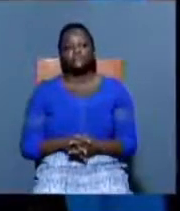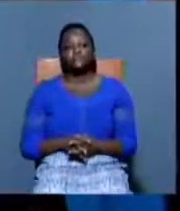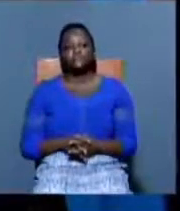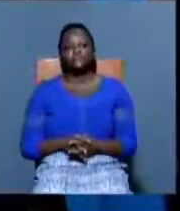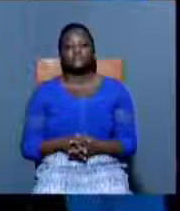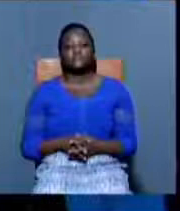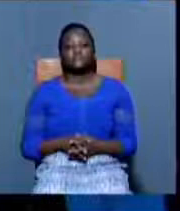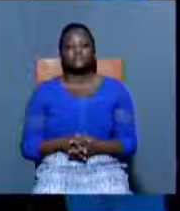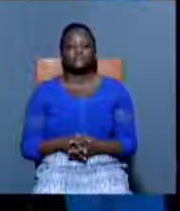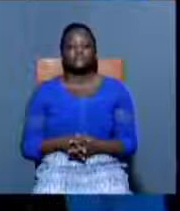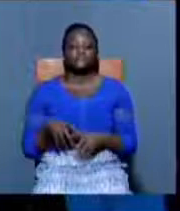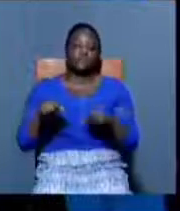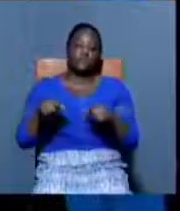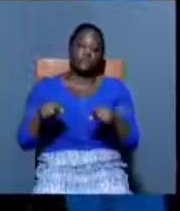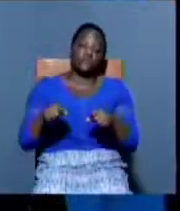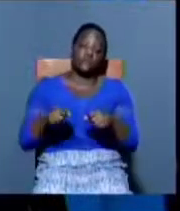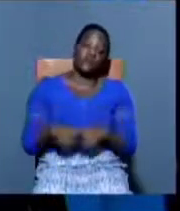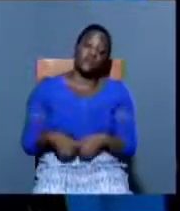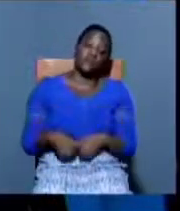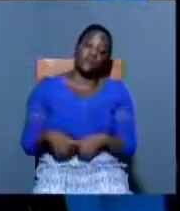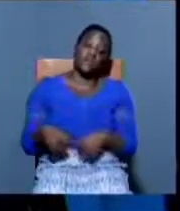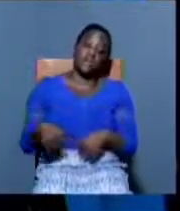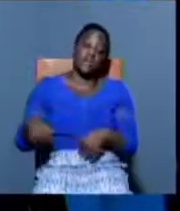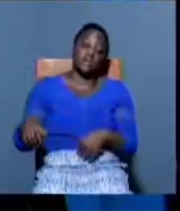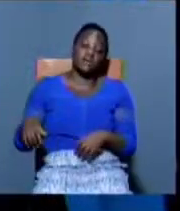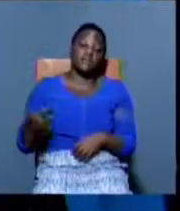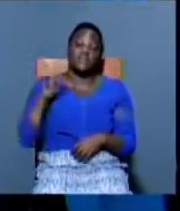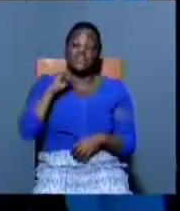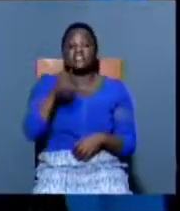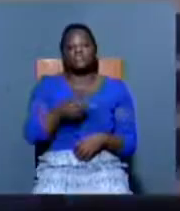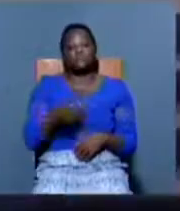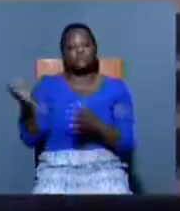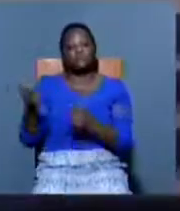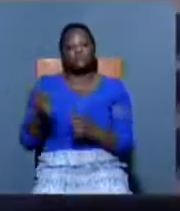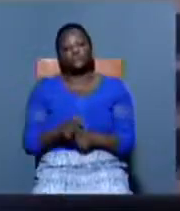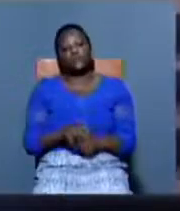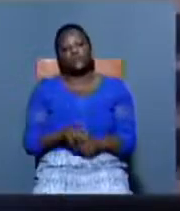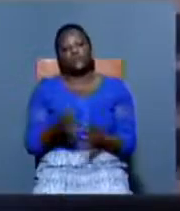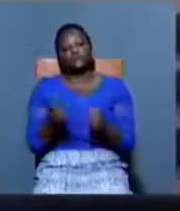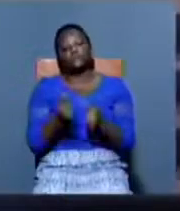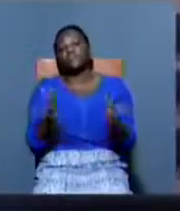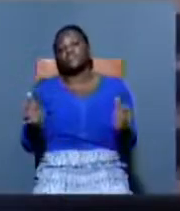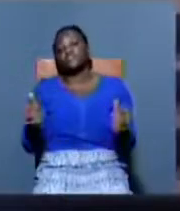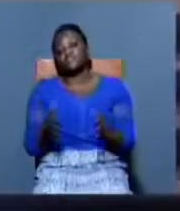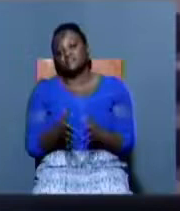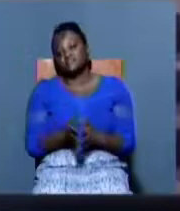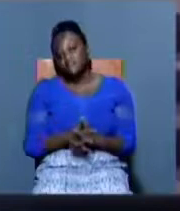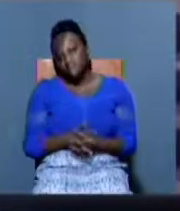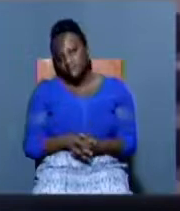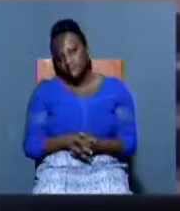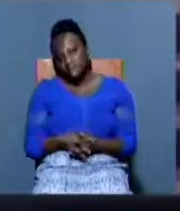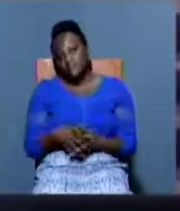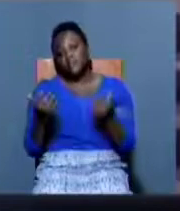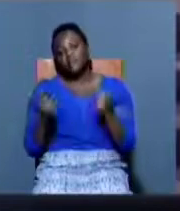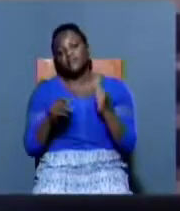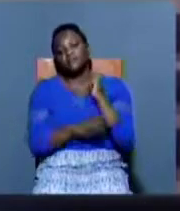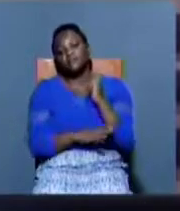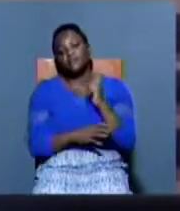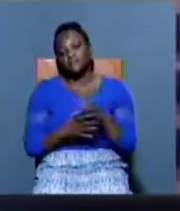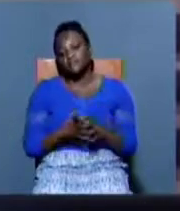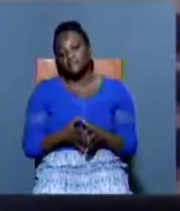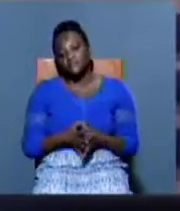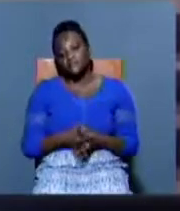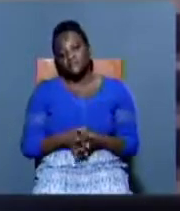Akiteke hapo advantage haijala kwangu. Imekula kwangu. Nisikilizeni, ndio maana somo la leo nasema Mungu versus man.